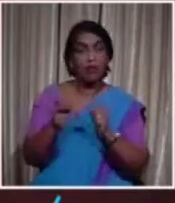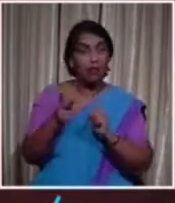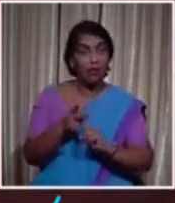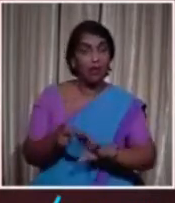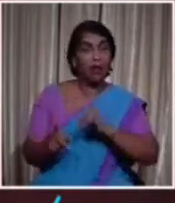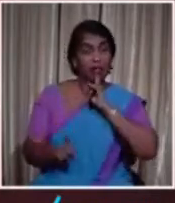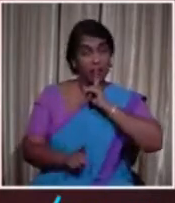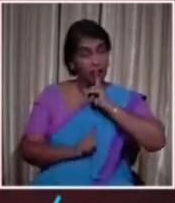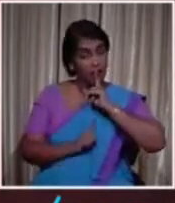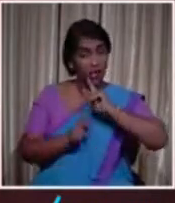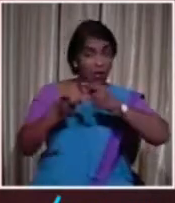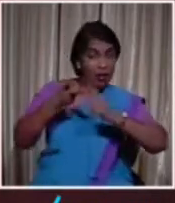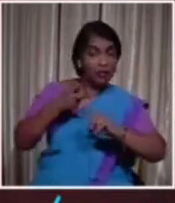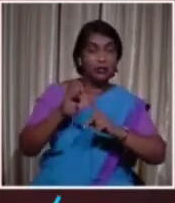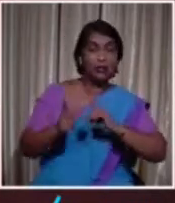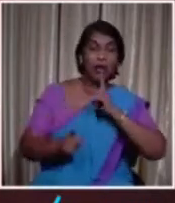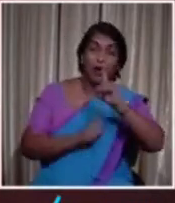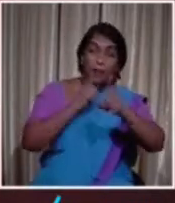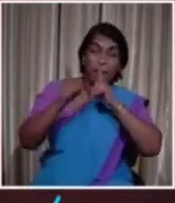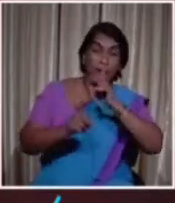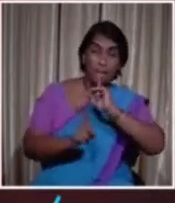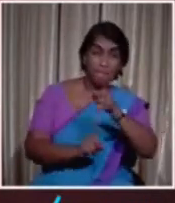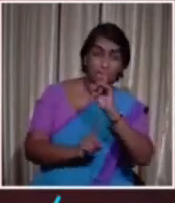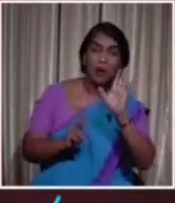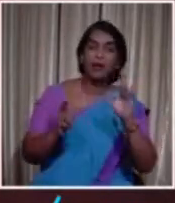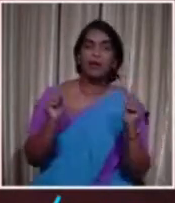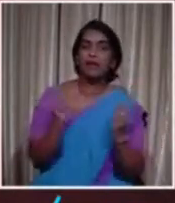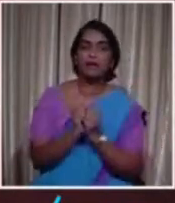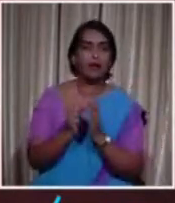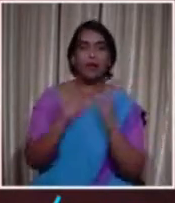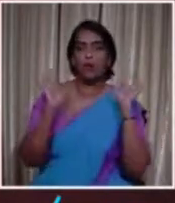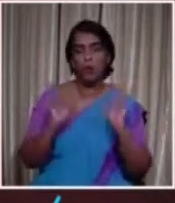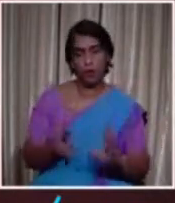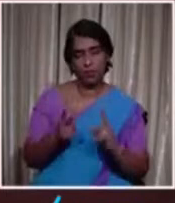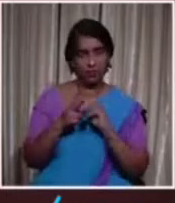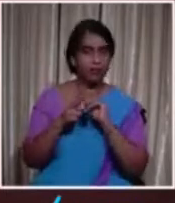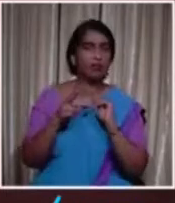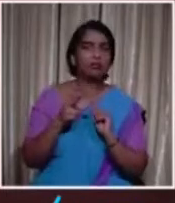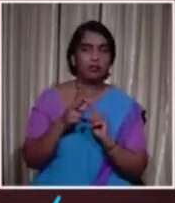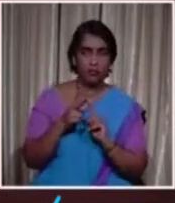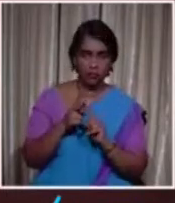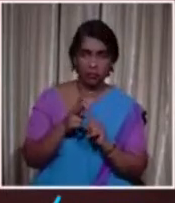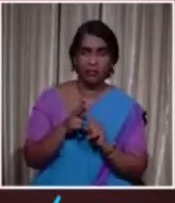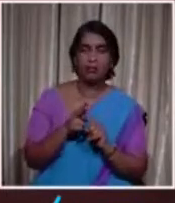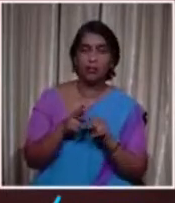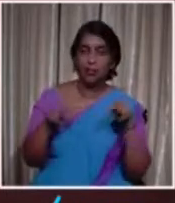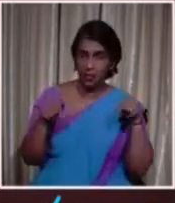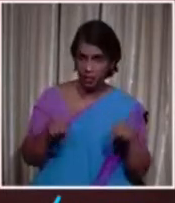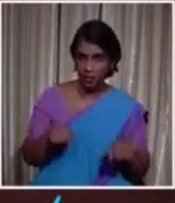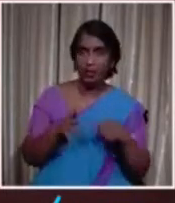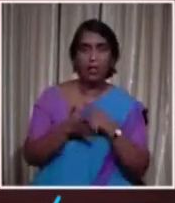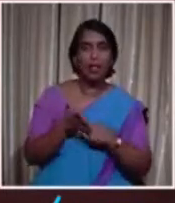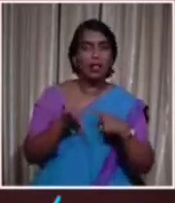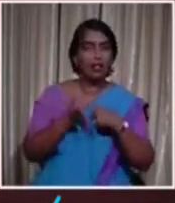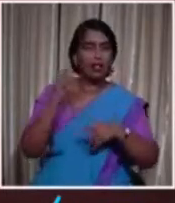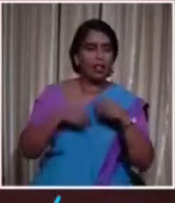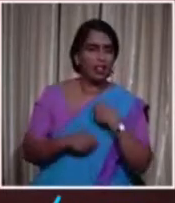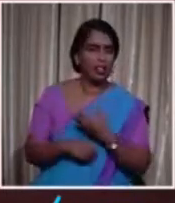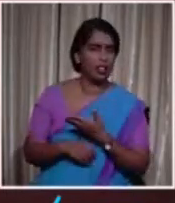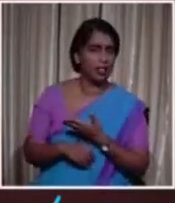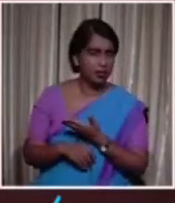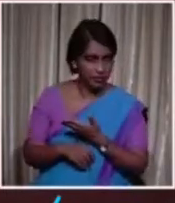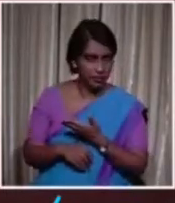බැන නිකන් ඉන්න සෙට් එකක් ඉන්නවා ඒ නිසා මේ රටේ මිනිසුන්ට මේක දැන් දේශපාලනය අප්‍රියා